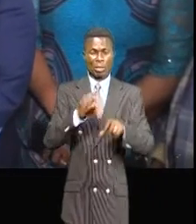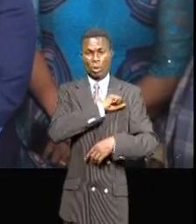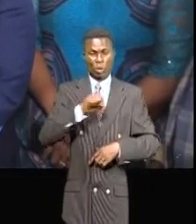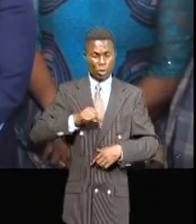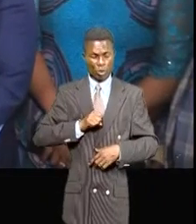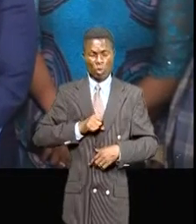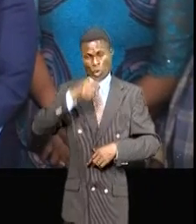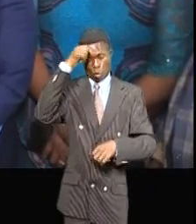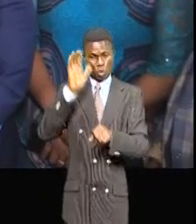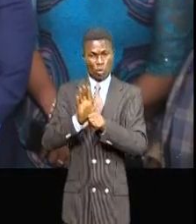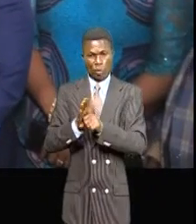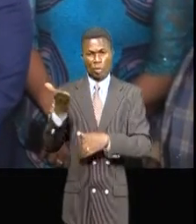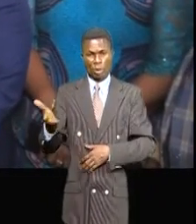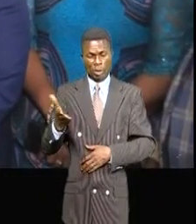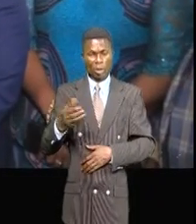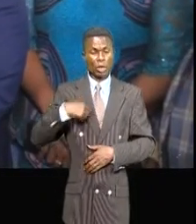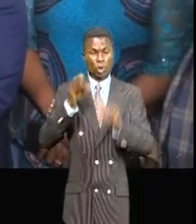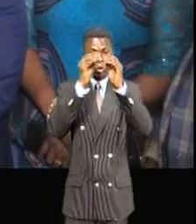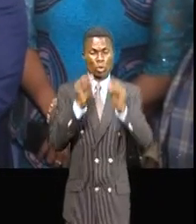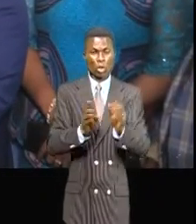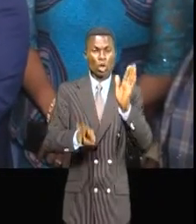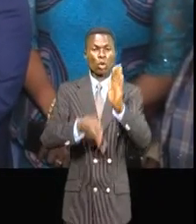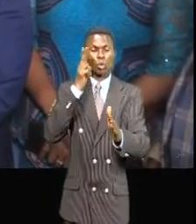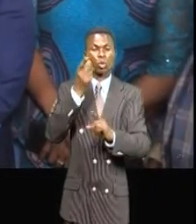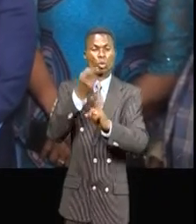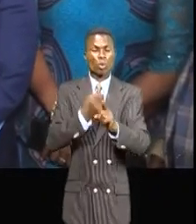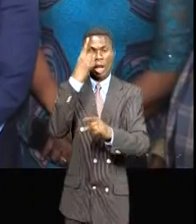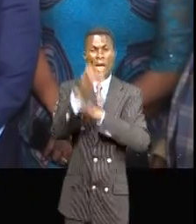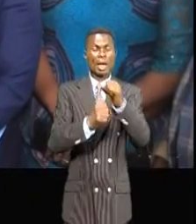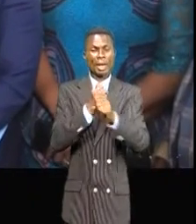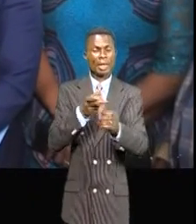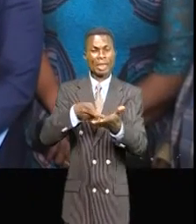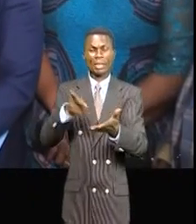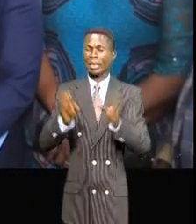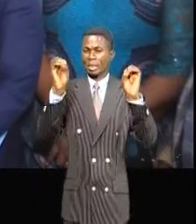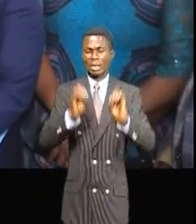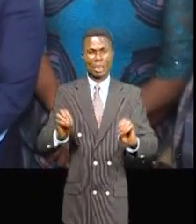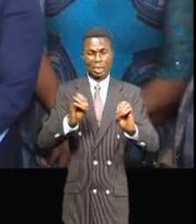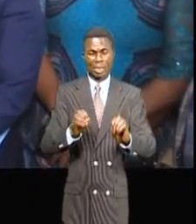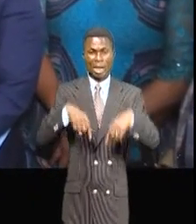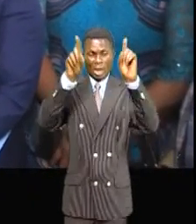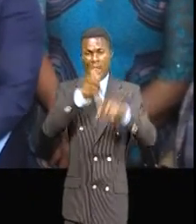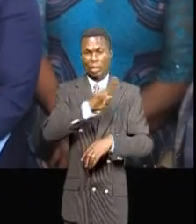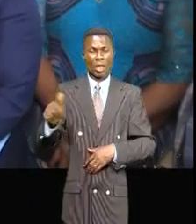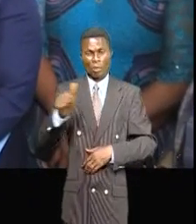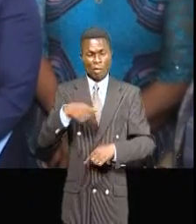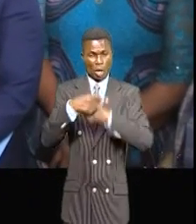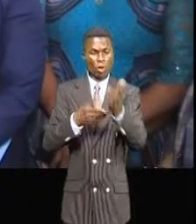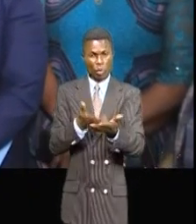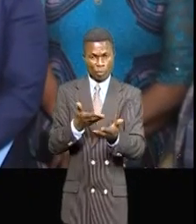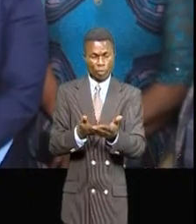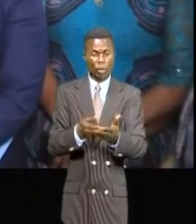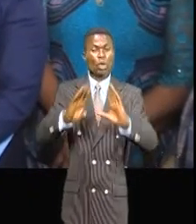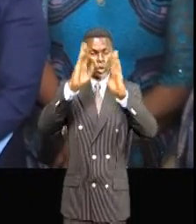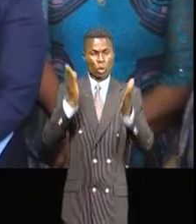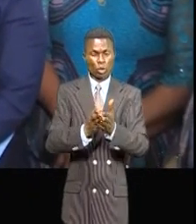train de souffrir. Nous avons totalisé aujourd'hui 12 mois d'arriérés. Allez-y comprendre, même pour cette année 2021 qui venait de commencer, tout